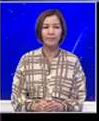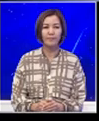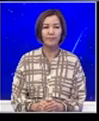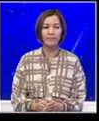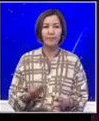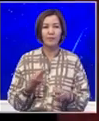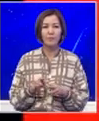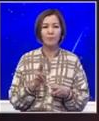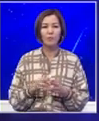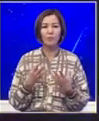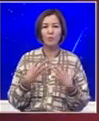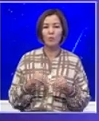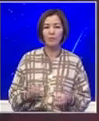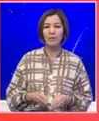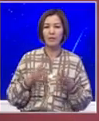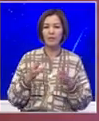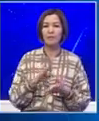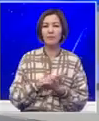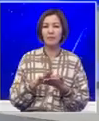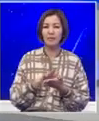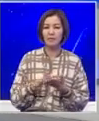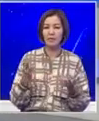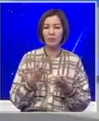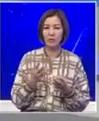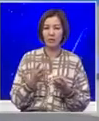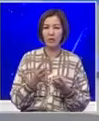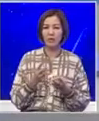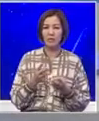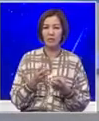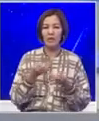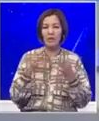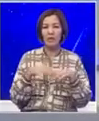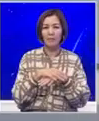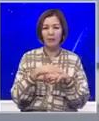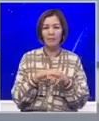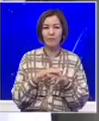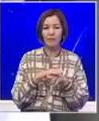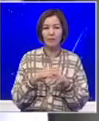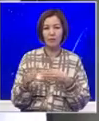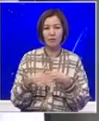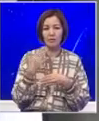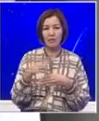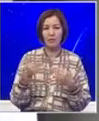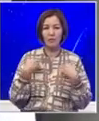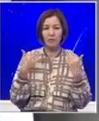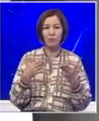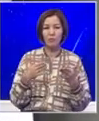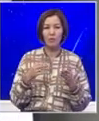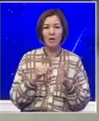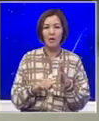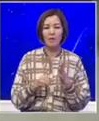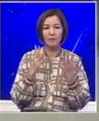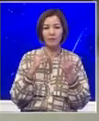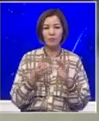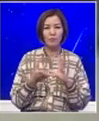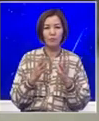Бұл бағдарлама қоғамды қылмыстан тазартуға бағытталған. Басты мақсат – қарапайым халыққа қылмыстың түбі жаза екенін көрсету. Бүгінде эфирге 60-тан аса саны